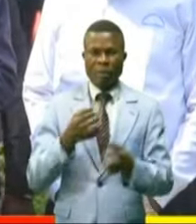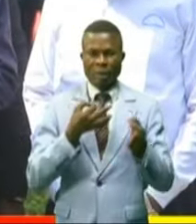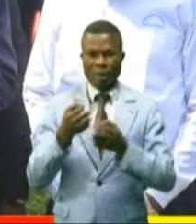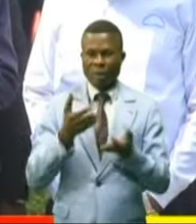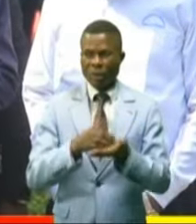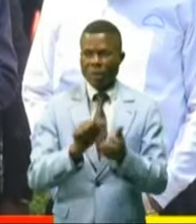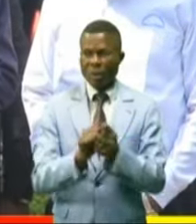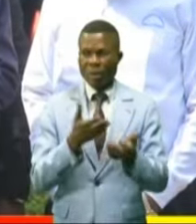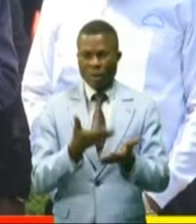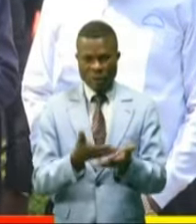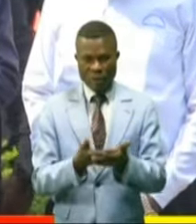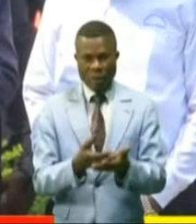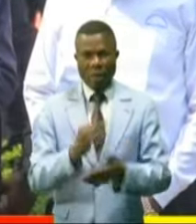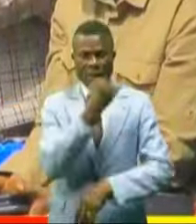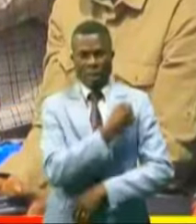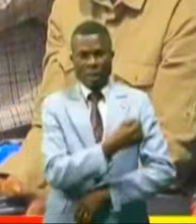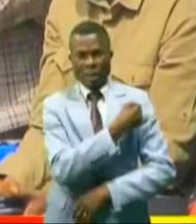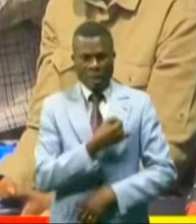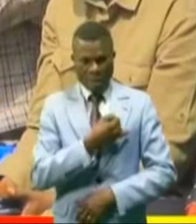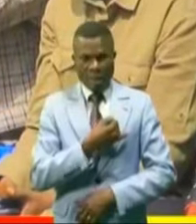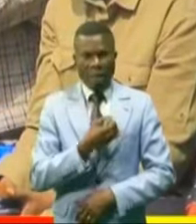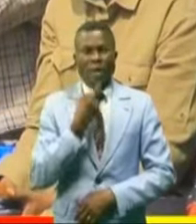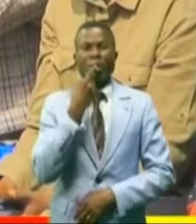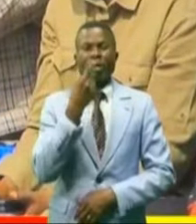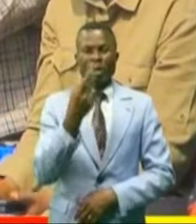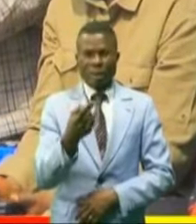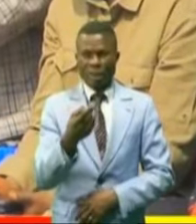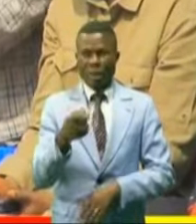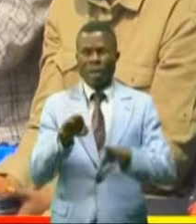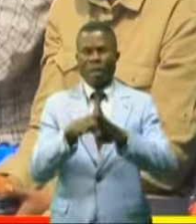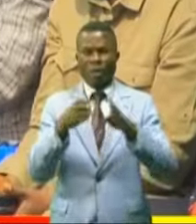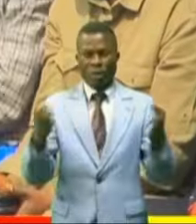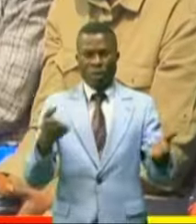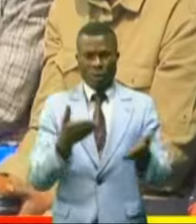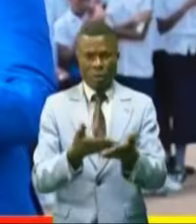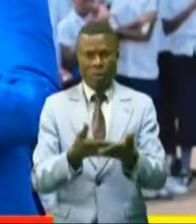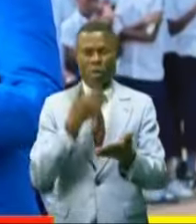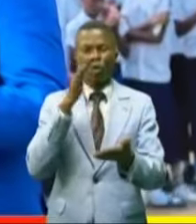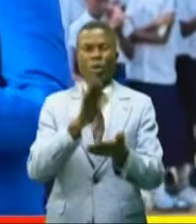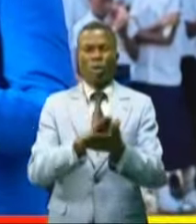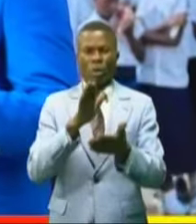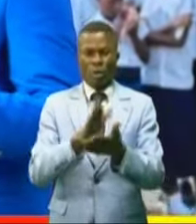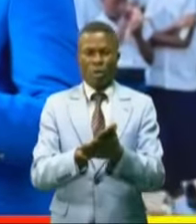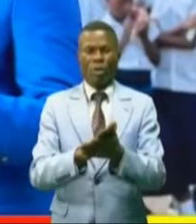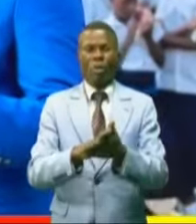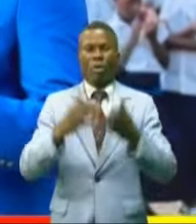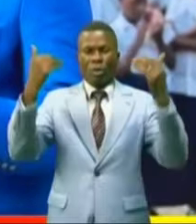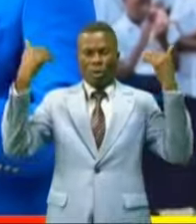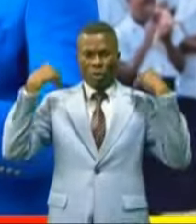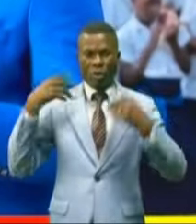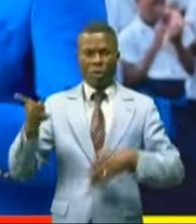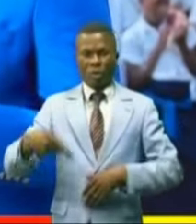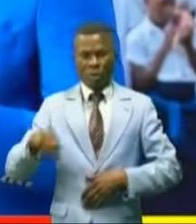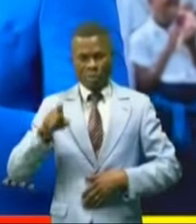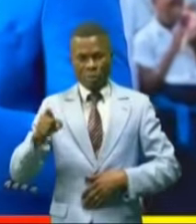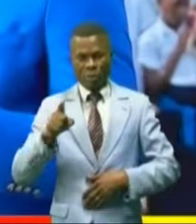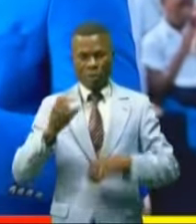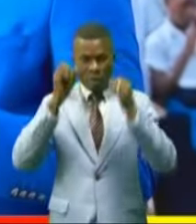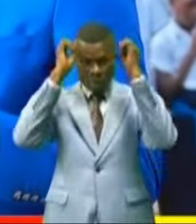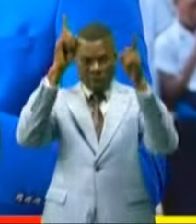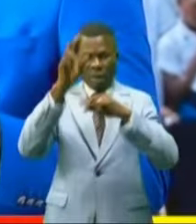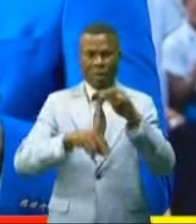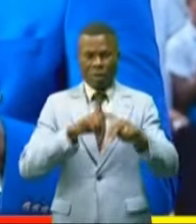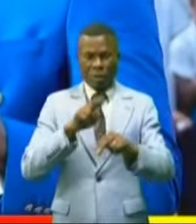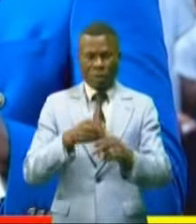éducatifs de l'Ituri, à nos connaissances, ont rendu le dernier hommage au directeur provincial de l'éducation nationale et nouvelle